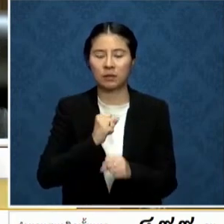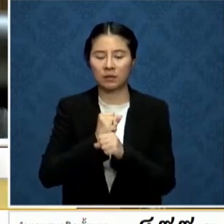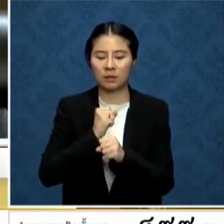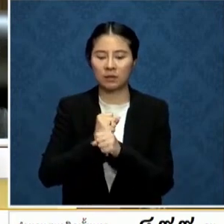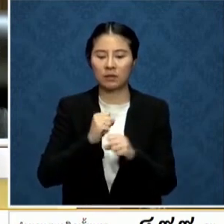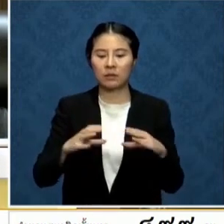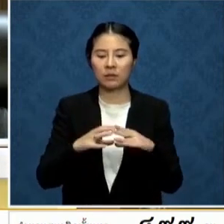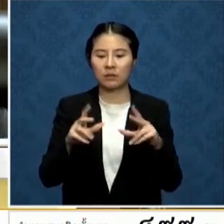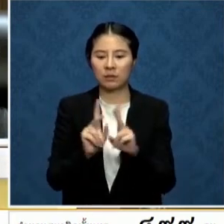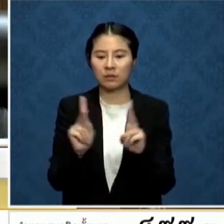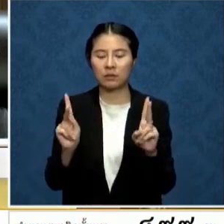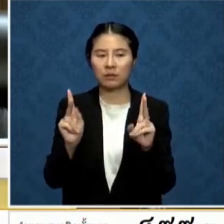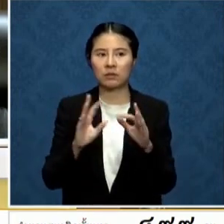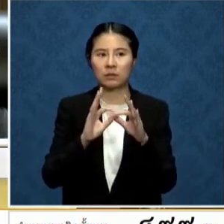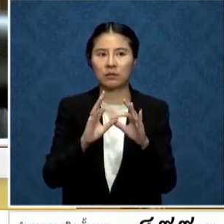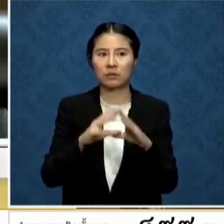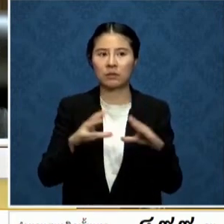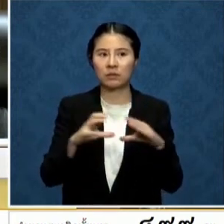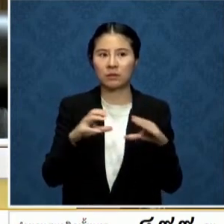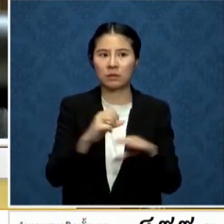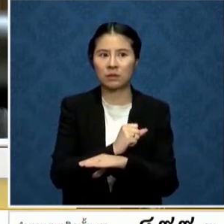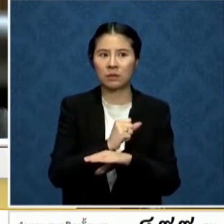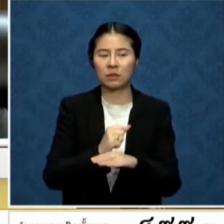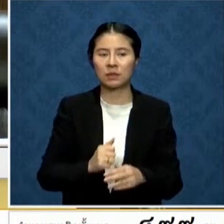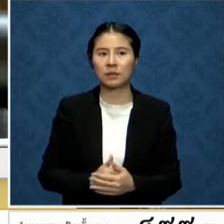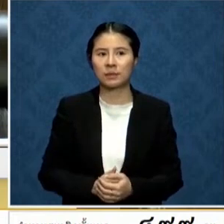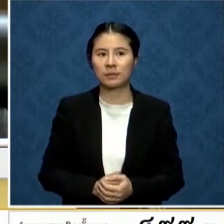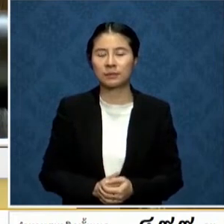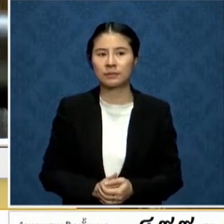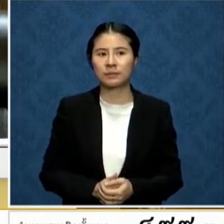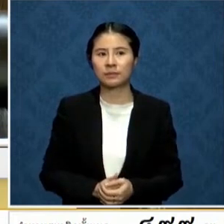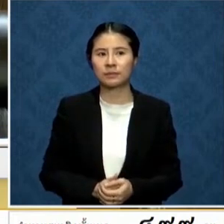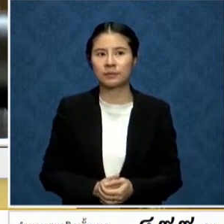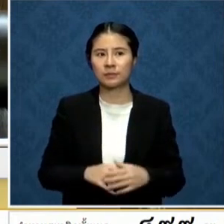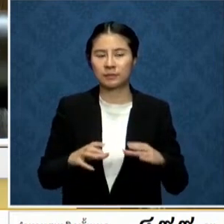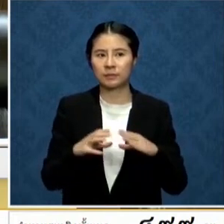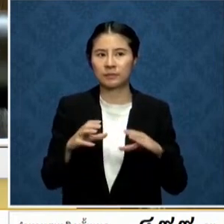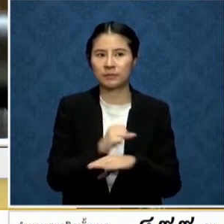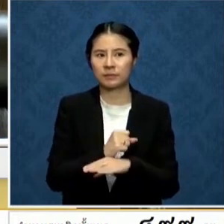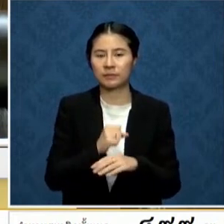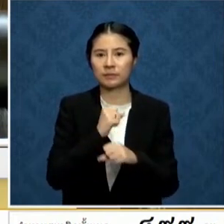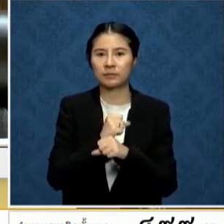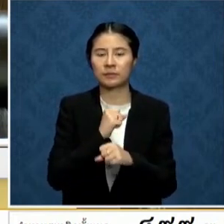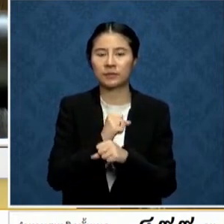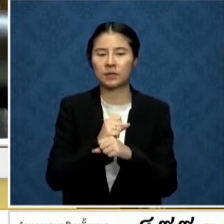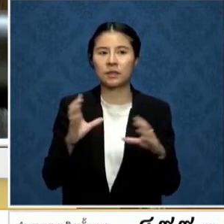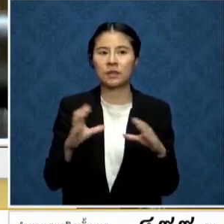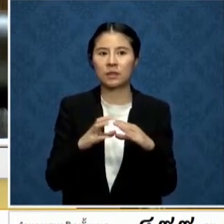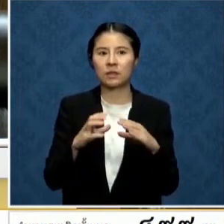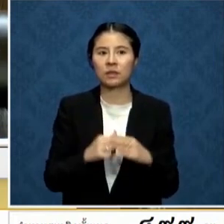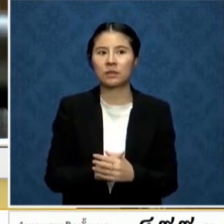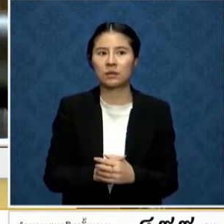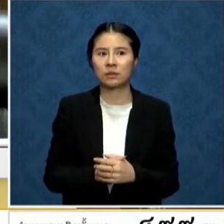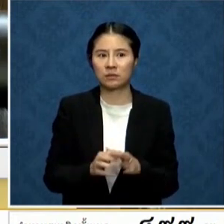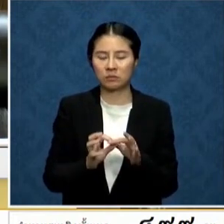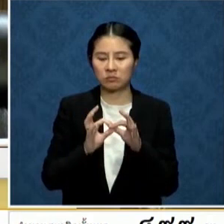กรรมาธิการเนี่ยเขาไม่ได้ทำงานเป็นพรรคการเมืองกรรมาธิการเป็นการทำงานเป็นคณะ